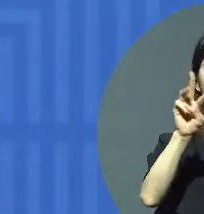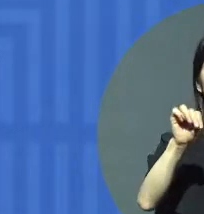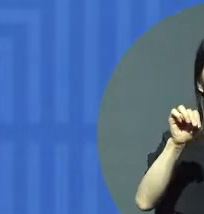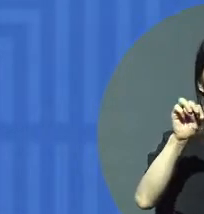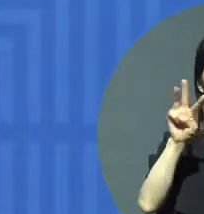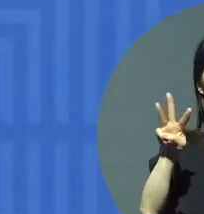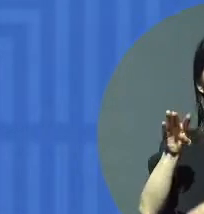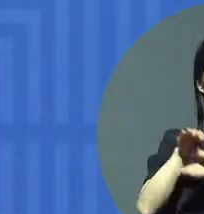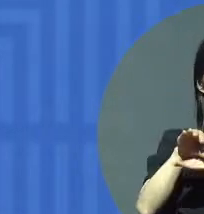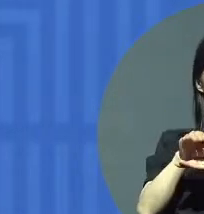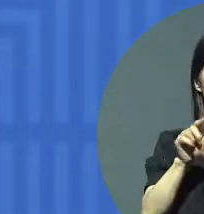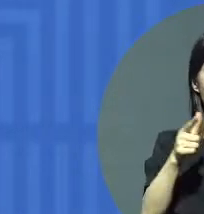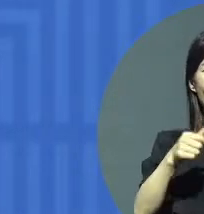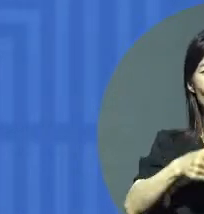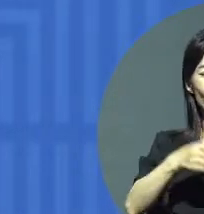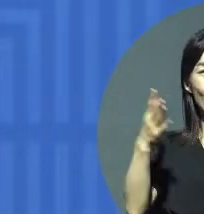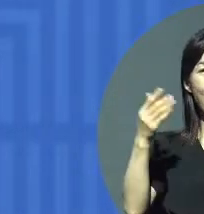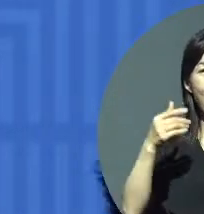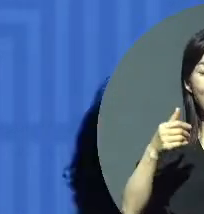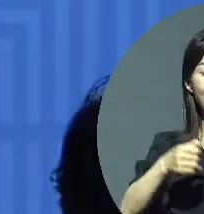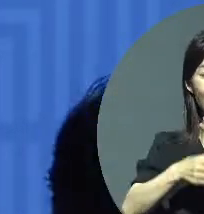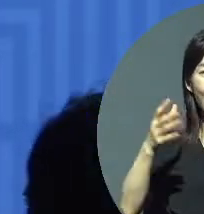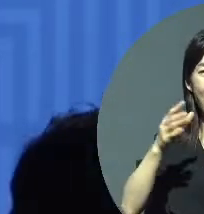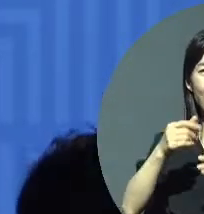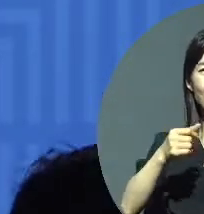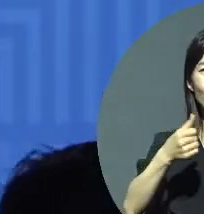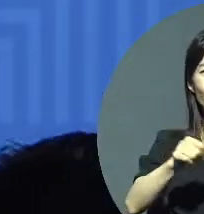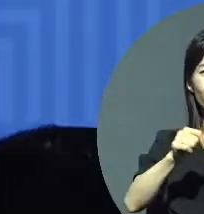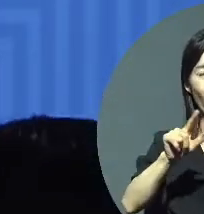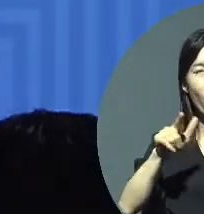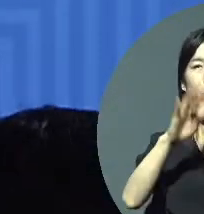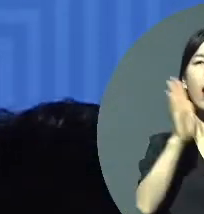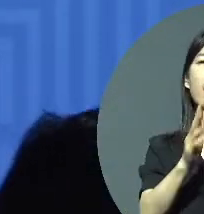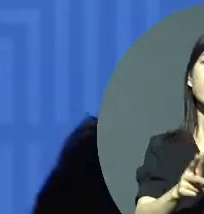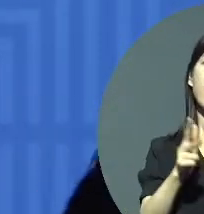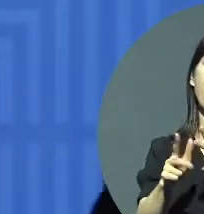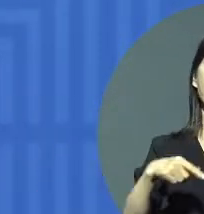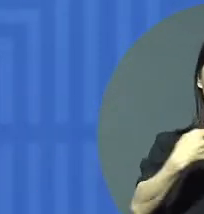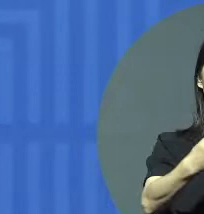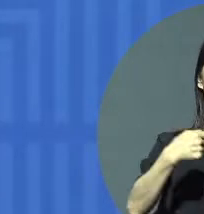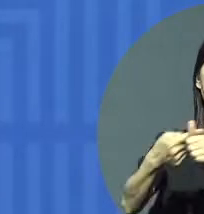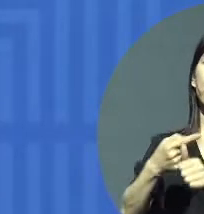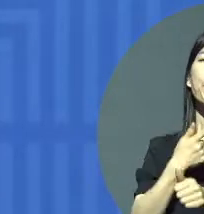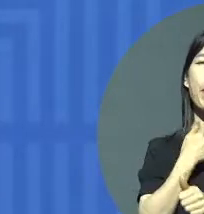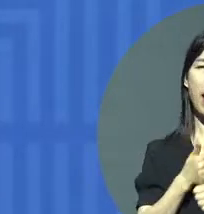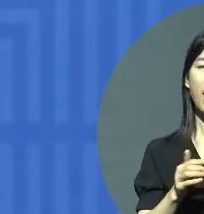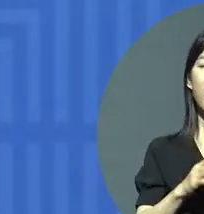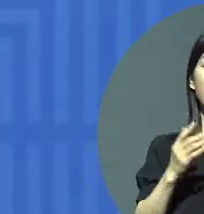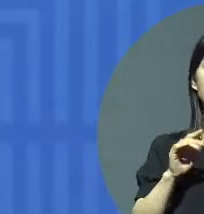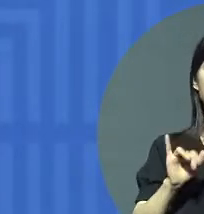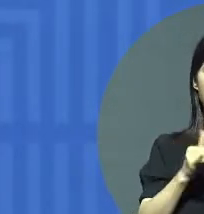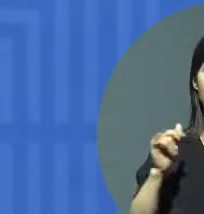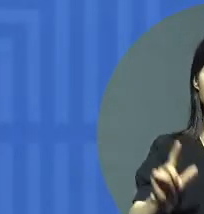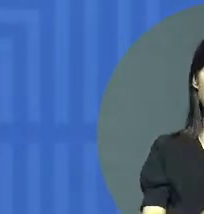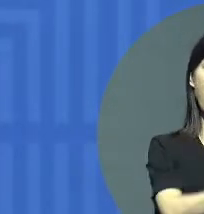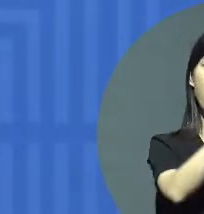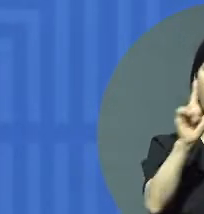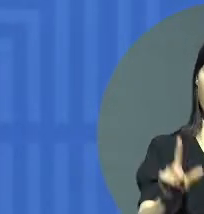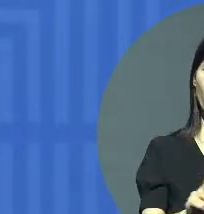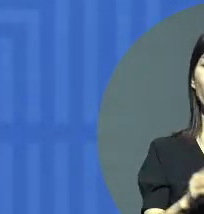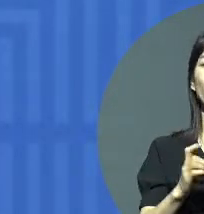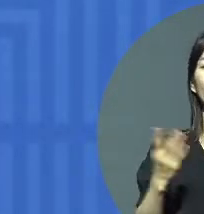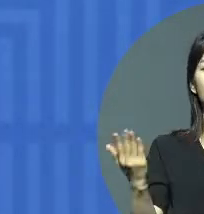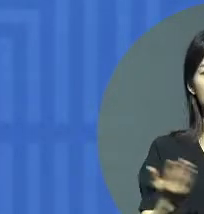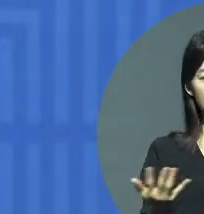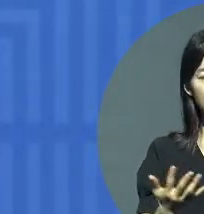글로벌 유수 브랜드들이죠. 프로젝트를 진행하면서 인류가 앞으로 살아가고 일하고 또 소통하는 방식에